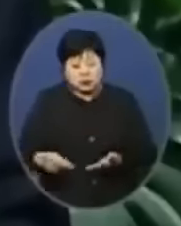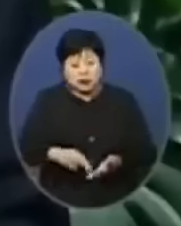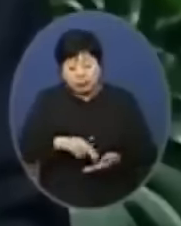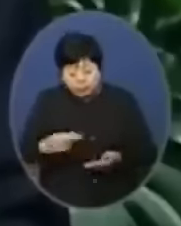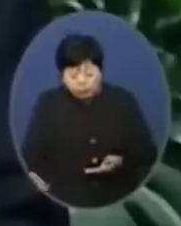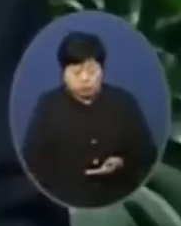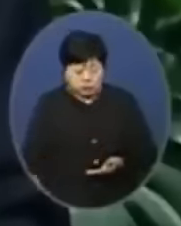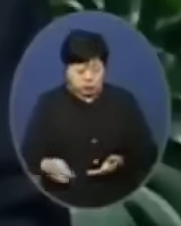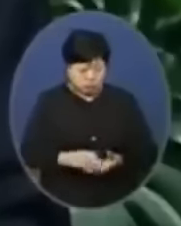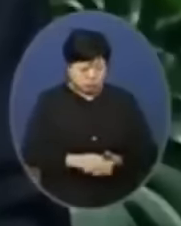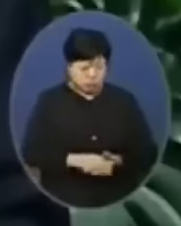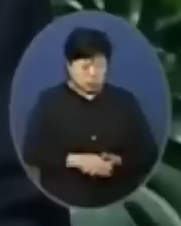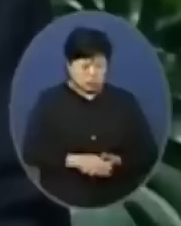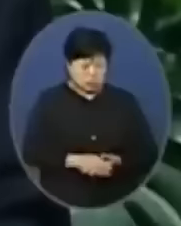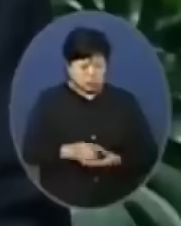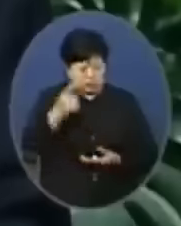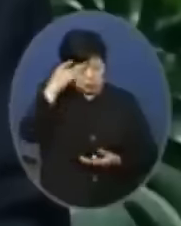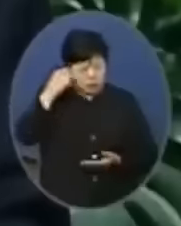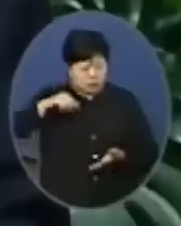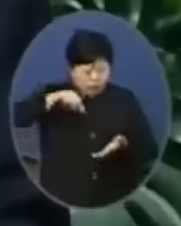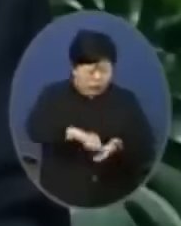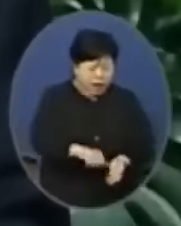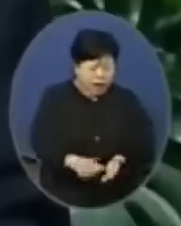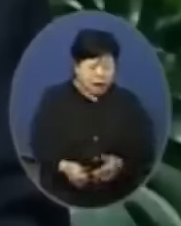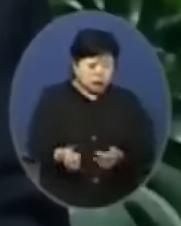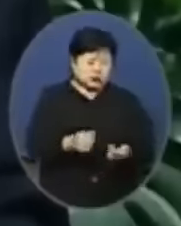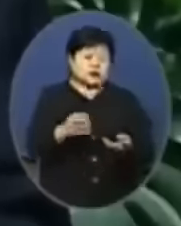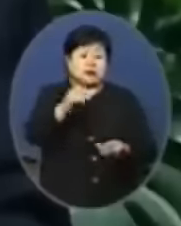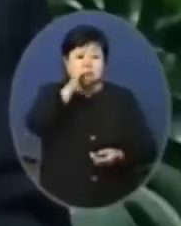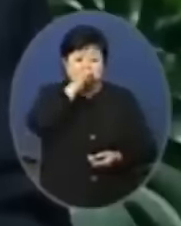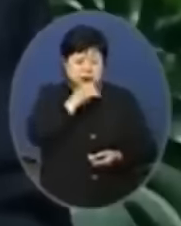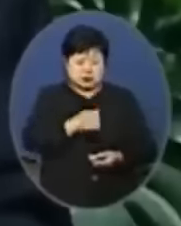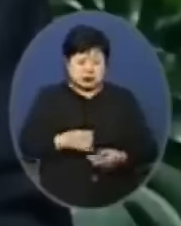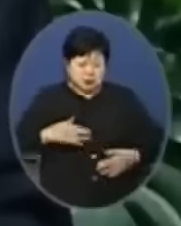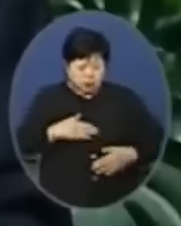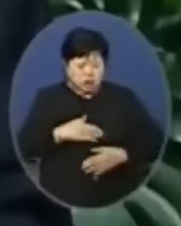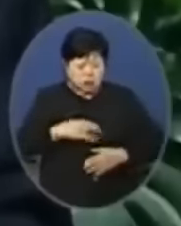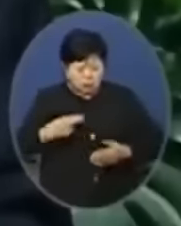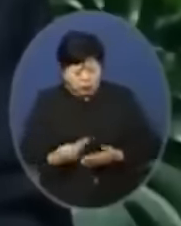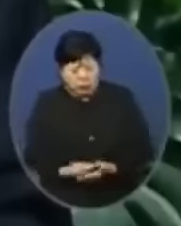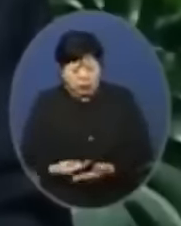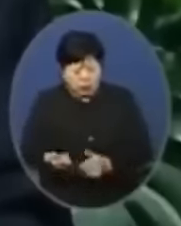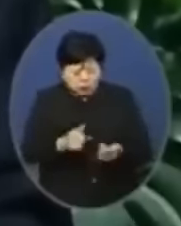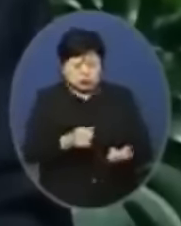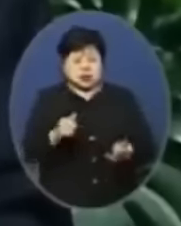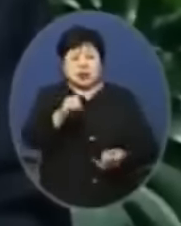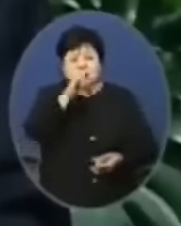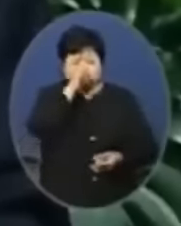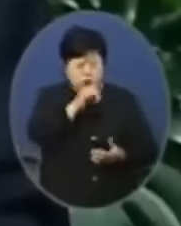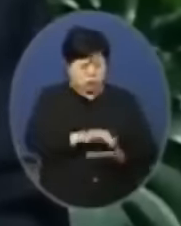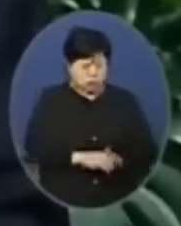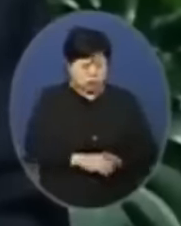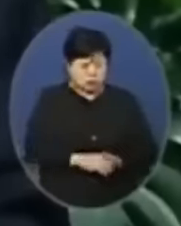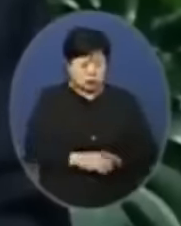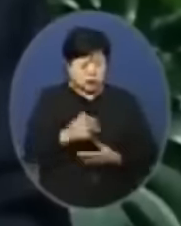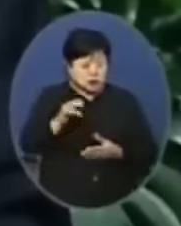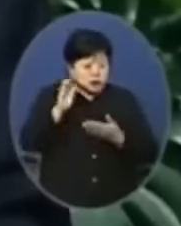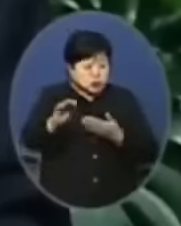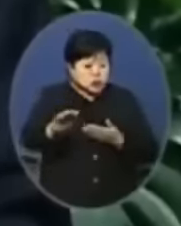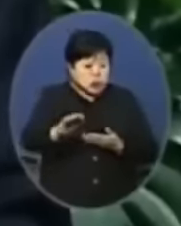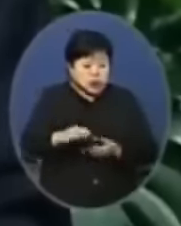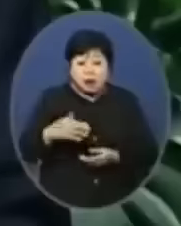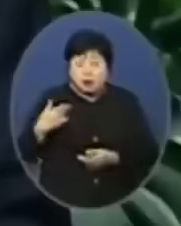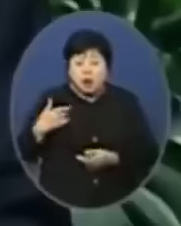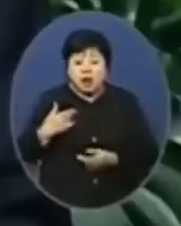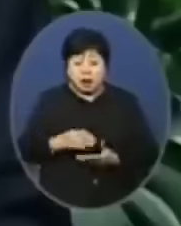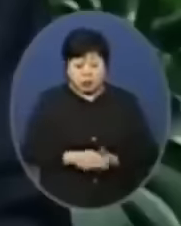자빠져가지고서 머리를 부딪혀서 죽는 사람도 많고 목욕탕에 목욕하다가 미끄러져 넘어져가지고서 죽고 난 다음에 일주일이 돼도